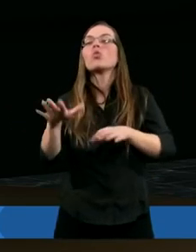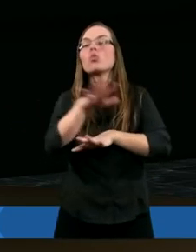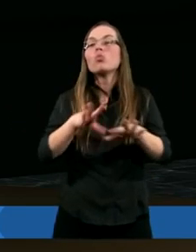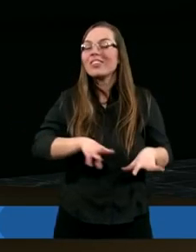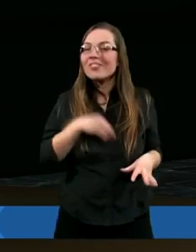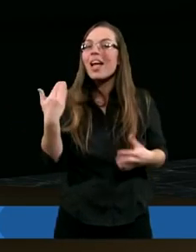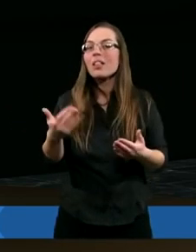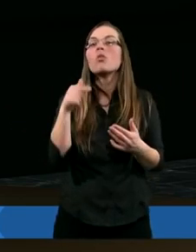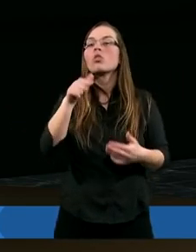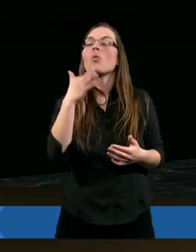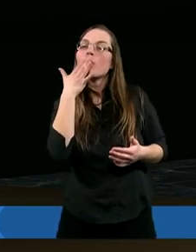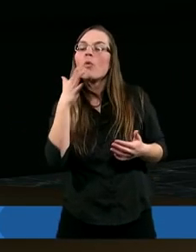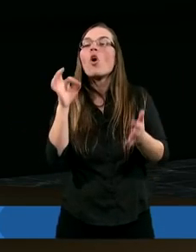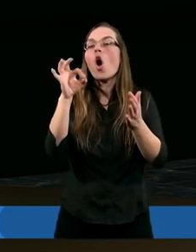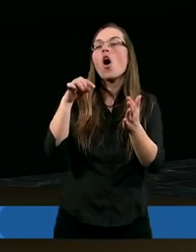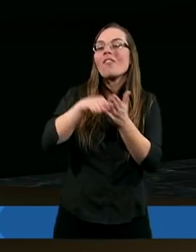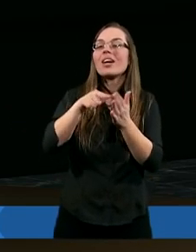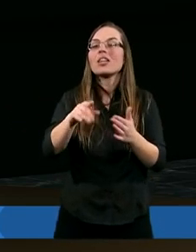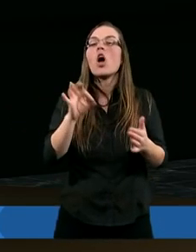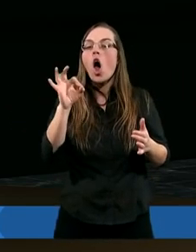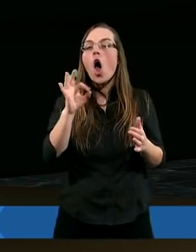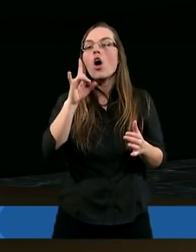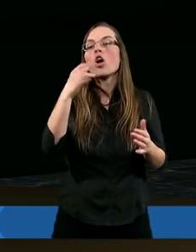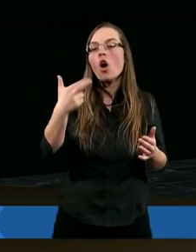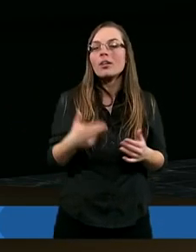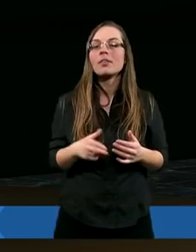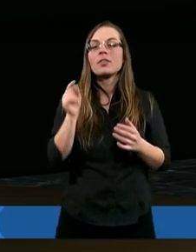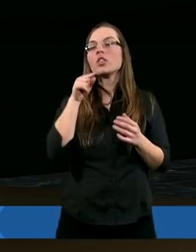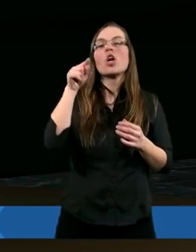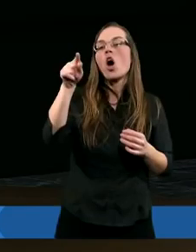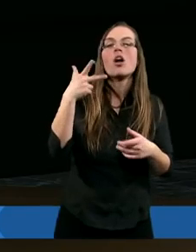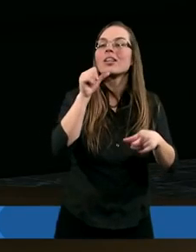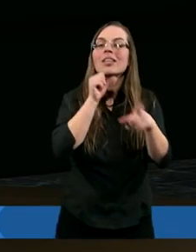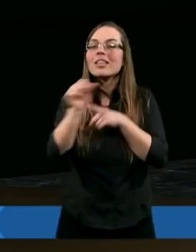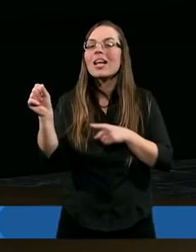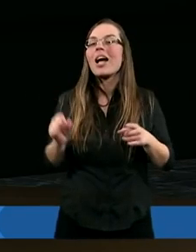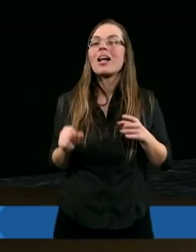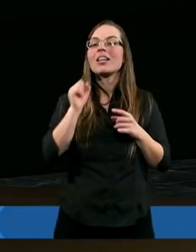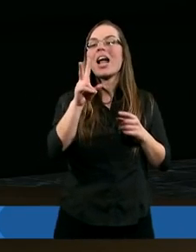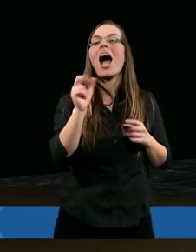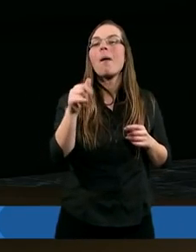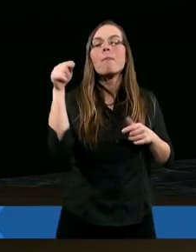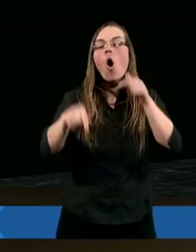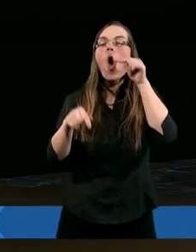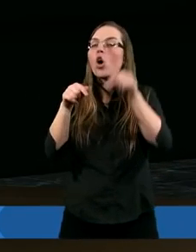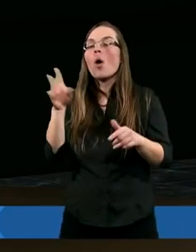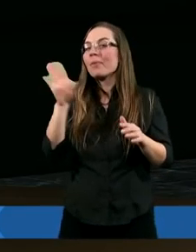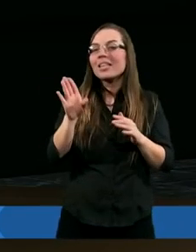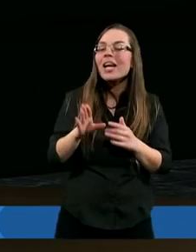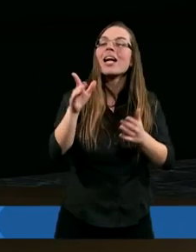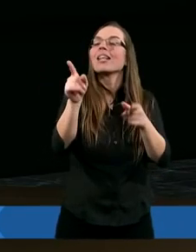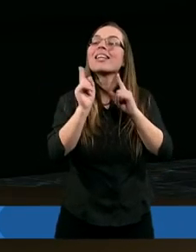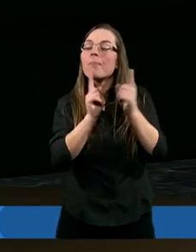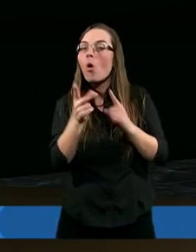Duchem Świętym, to mówimy o wylaniu. Nie jesteśmy tak pokropieni z nim